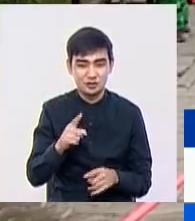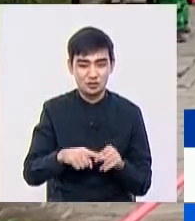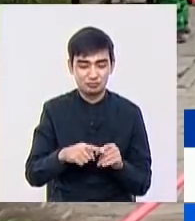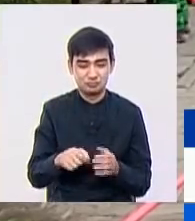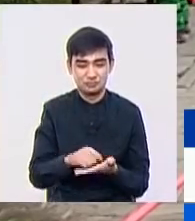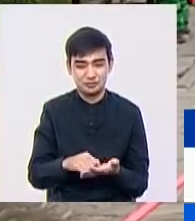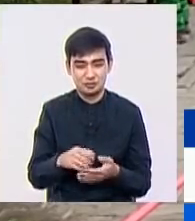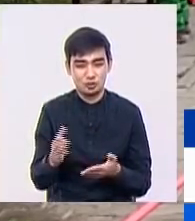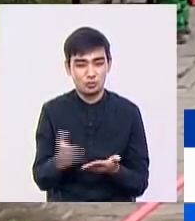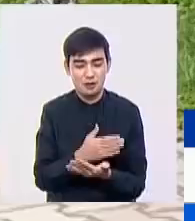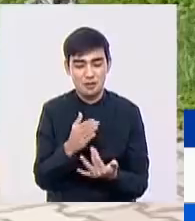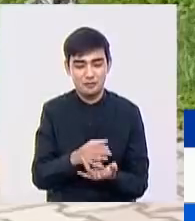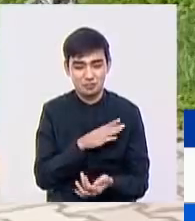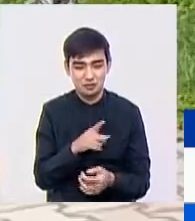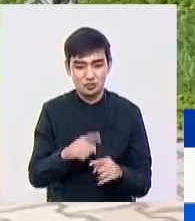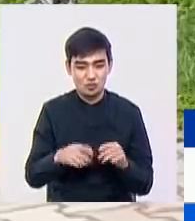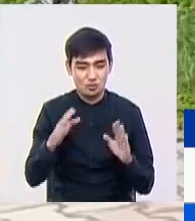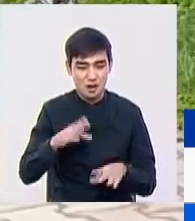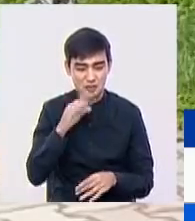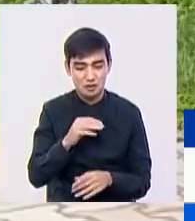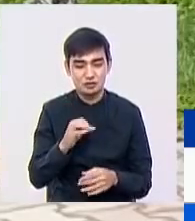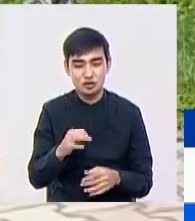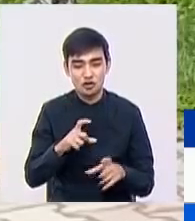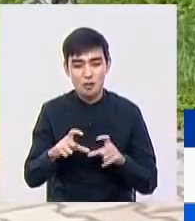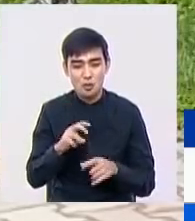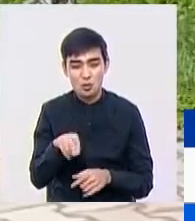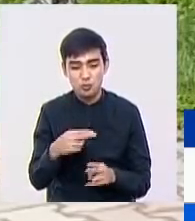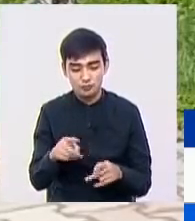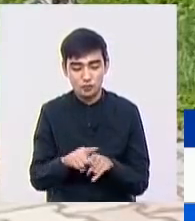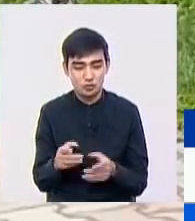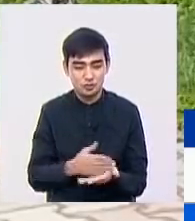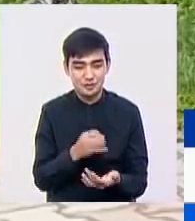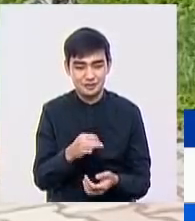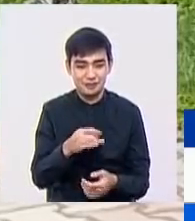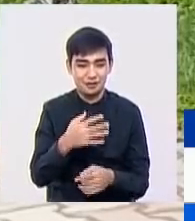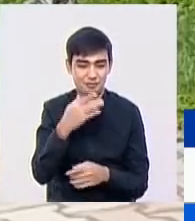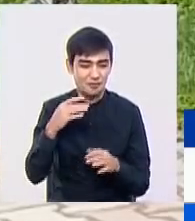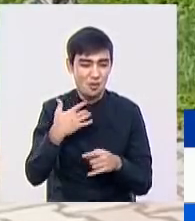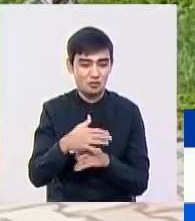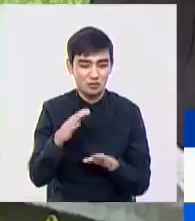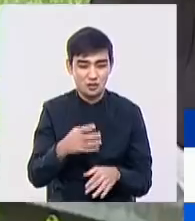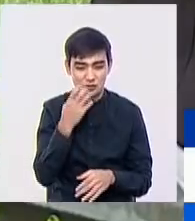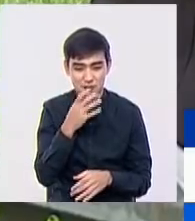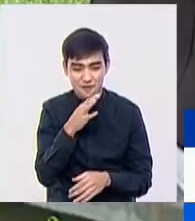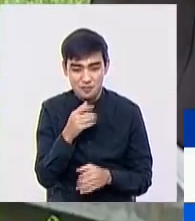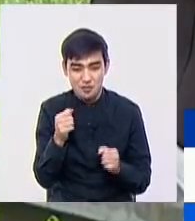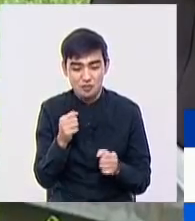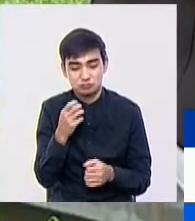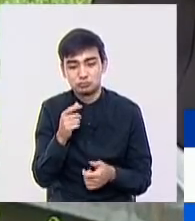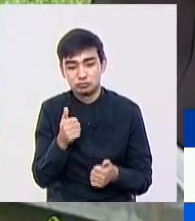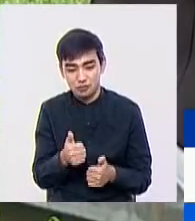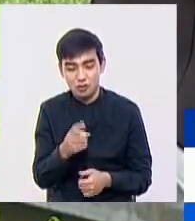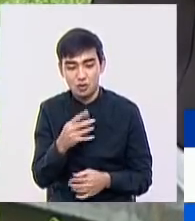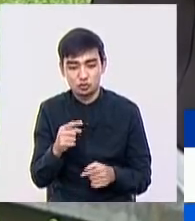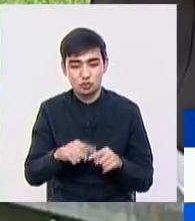состоянии снесли. Вместе с ней шахматный клуб. Пенсионерам теперь приходится играть под открытым небом, что неплохо в теплое время года, но ведь скоро